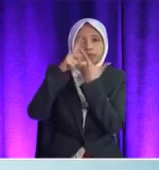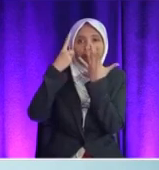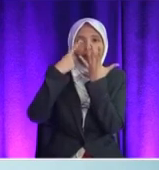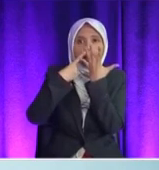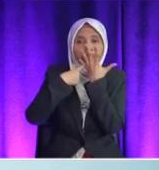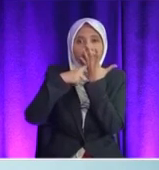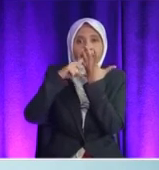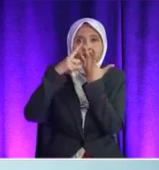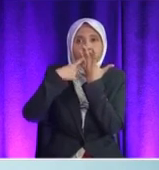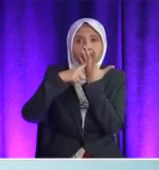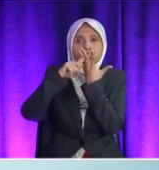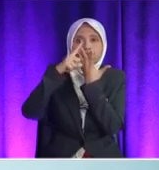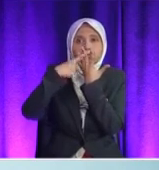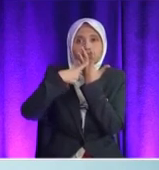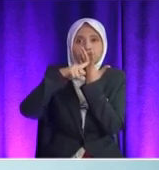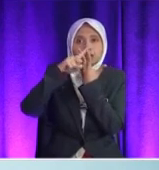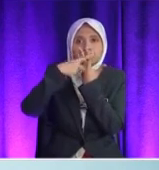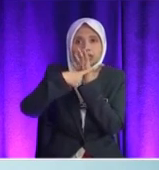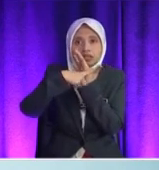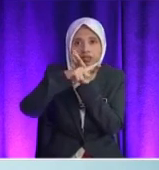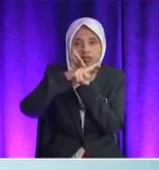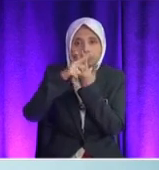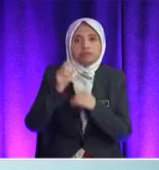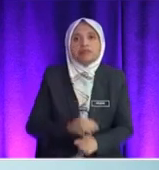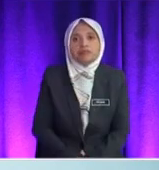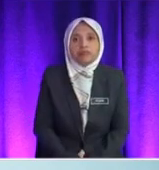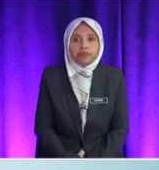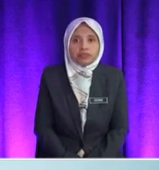baik ah